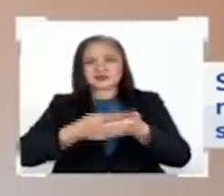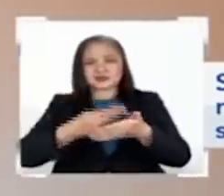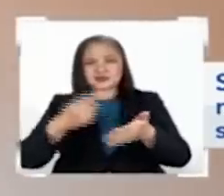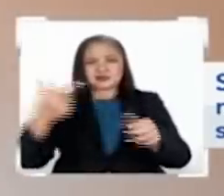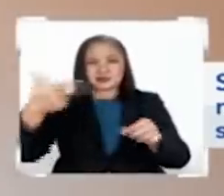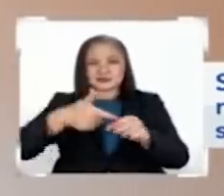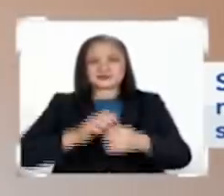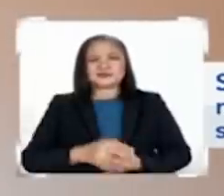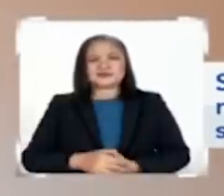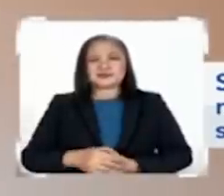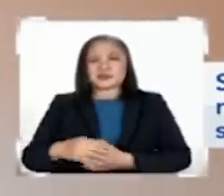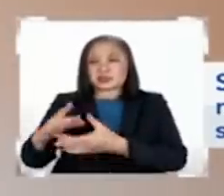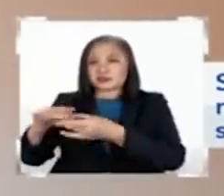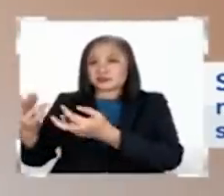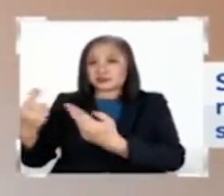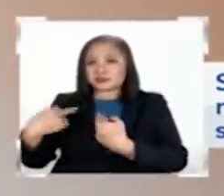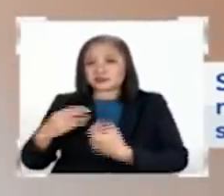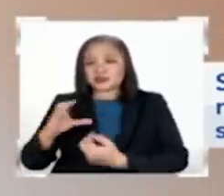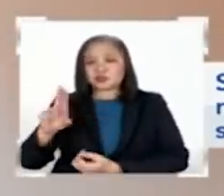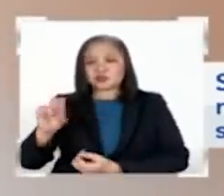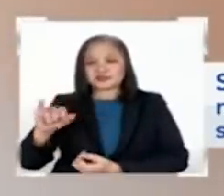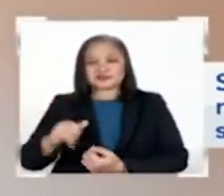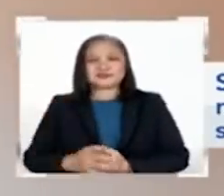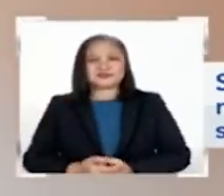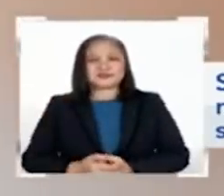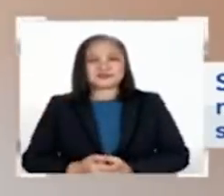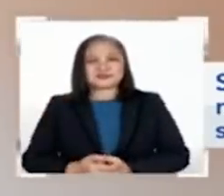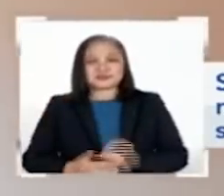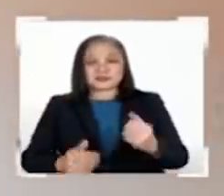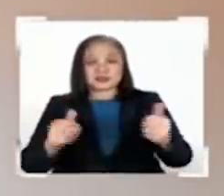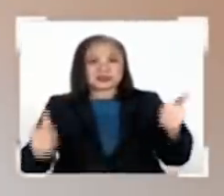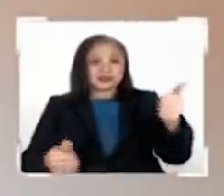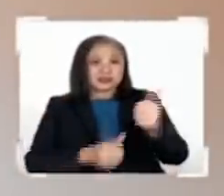Ang katandem ni Pacquiao na si House Deputy Speaker Lito Atienza,